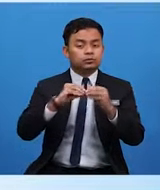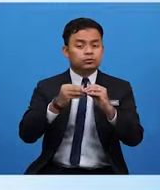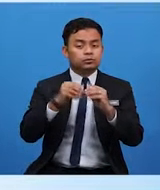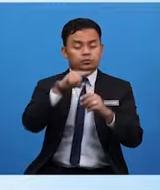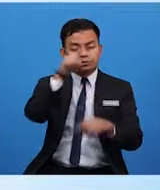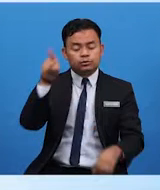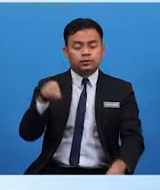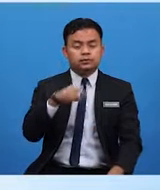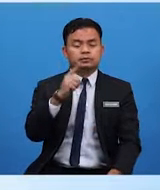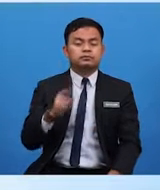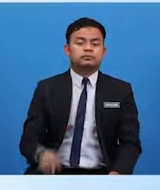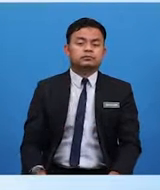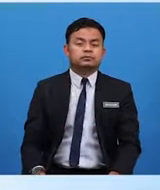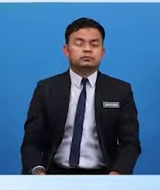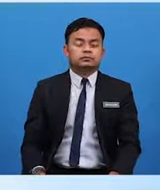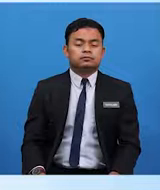flight 1/3